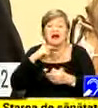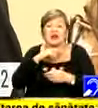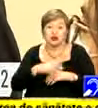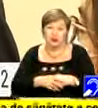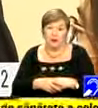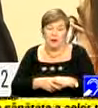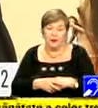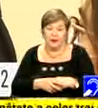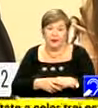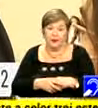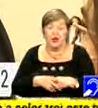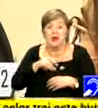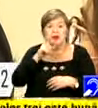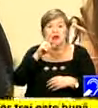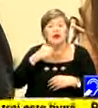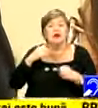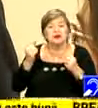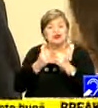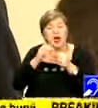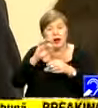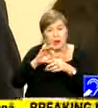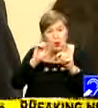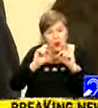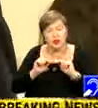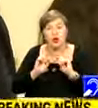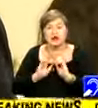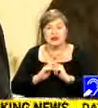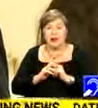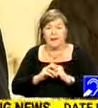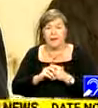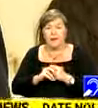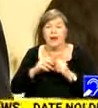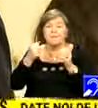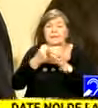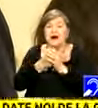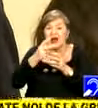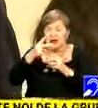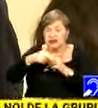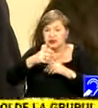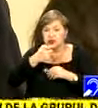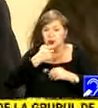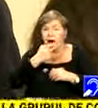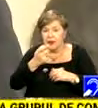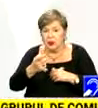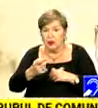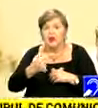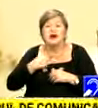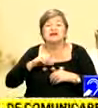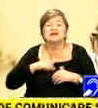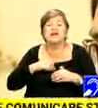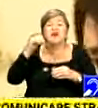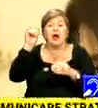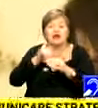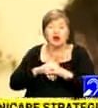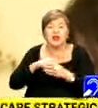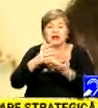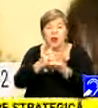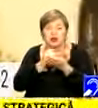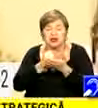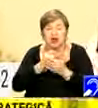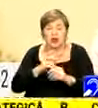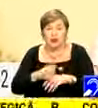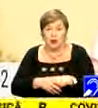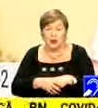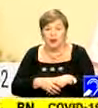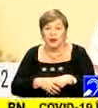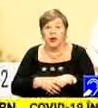încercăm în acest moment ca până la sfârșitul anului să avem buget de stat. O să venim